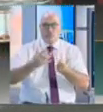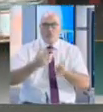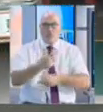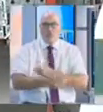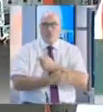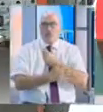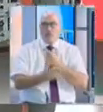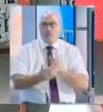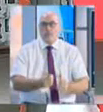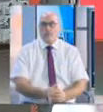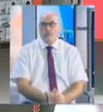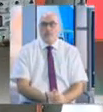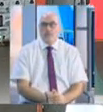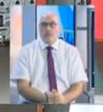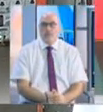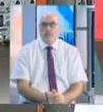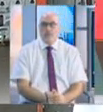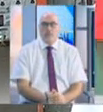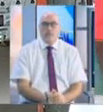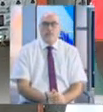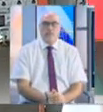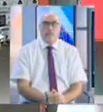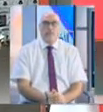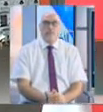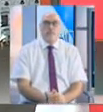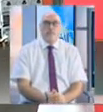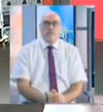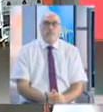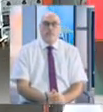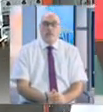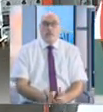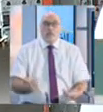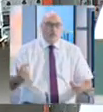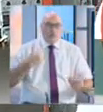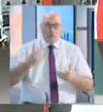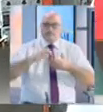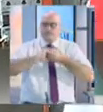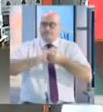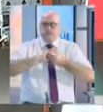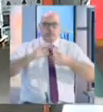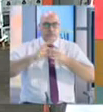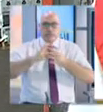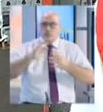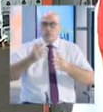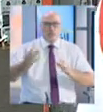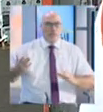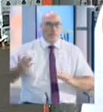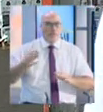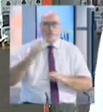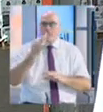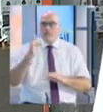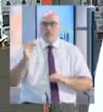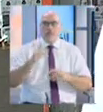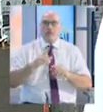الواحد. لازم كامل علينا نشاركوا في هذه المحنه، ورانا احنا شعب واحد كامل خاوه. ان شاء الله ماذا بينا احنا